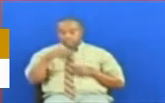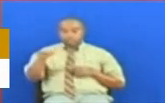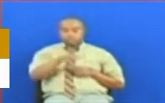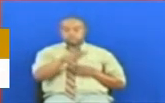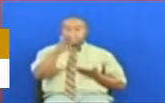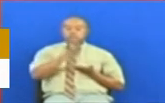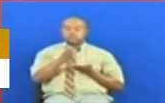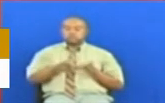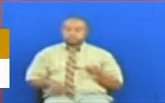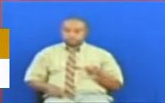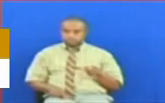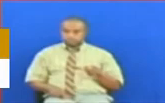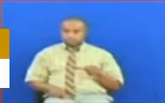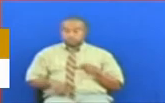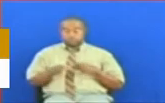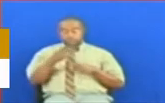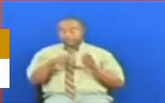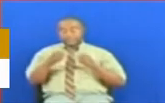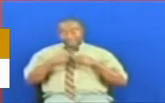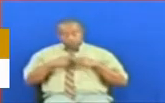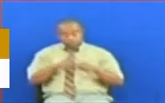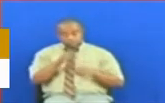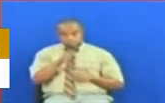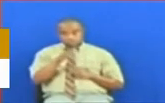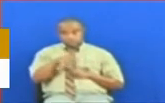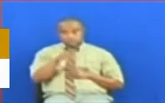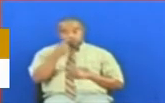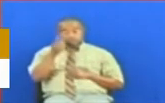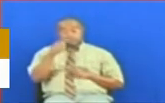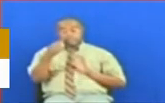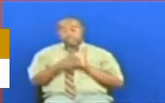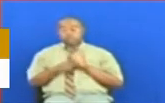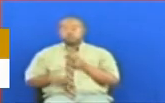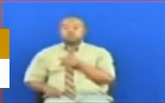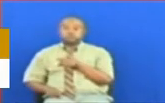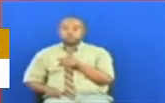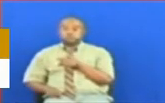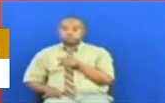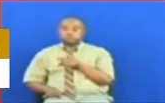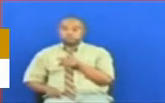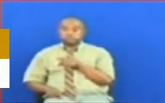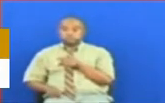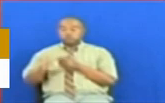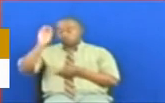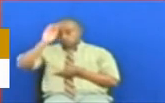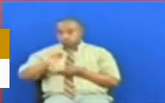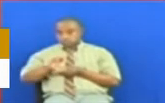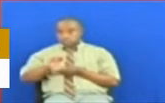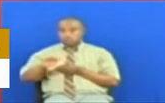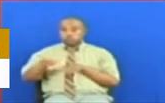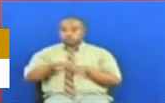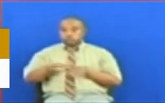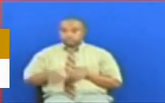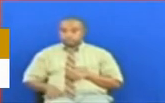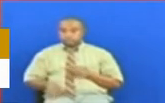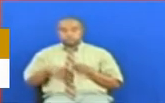Mheshimiwa Spika, katika utekelezaji wa eneo hili tutacheki kule kwenye kanuni namna ambavyo tutaiweka ili isilete usumbufu.